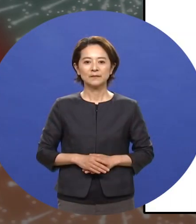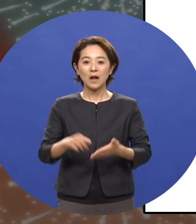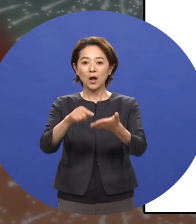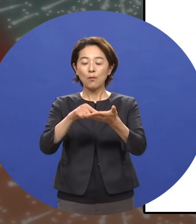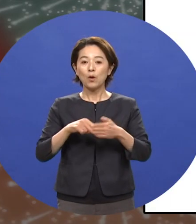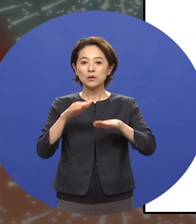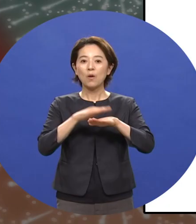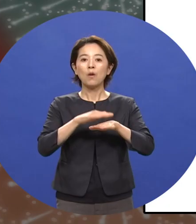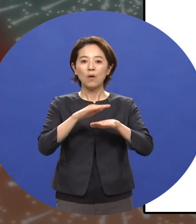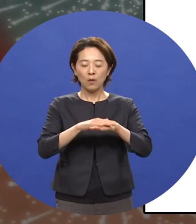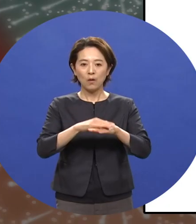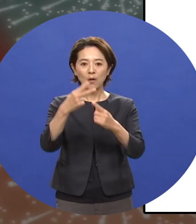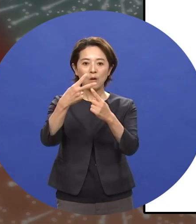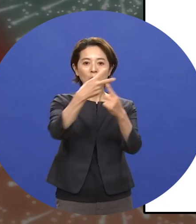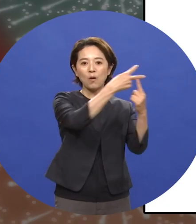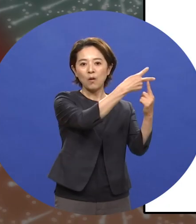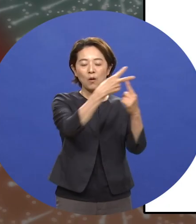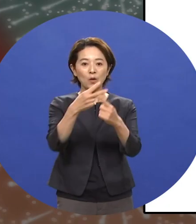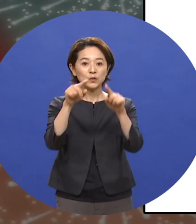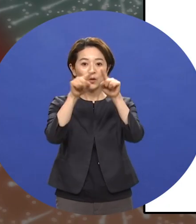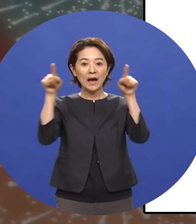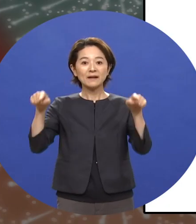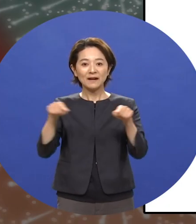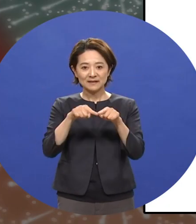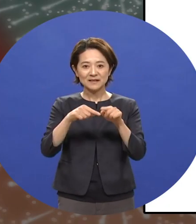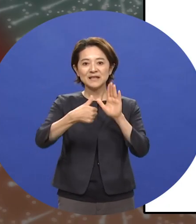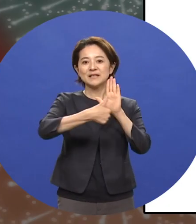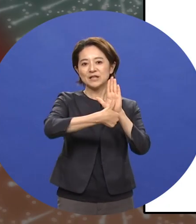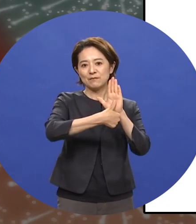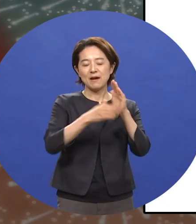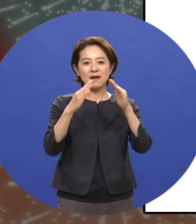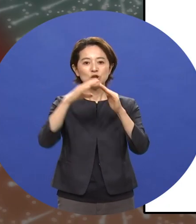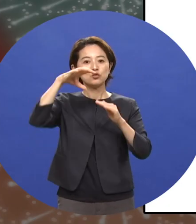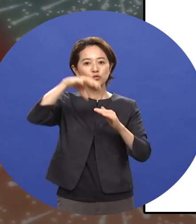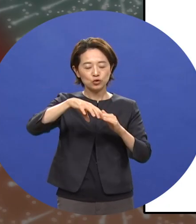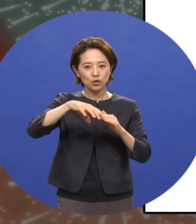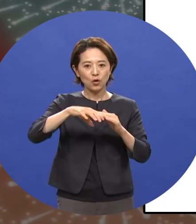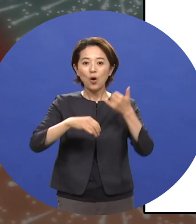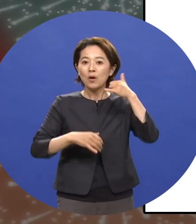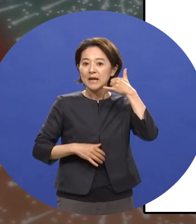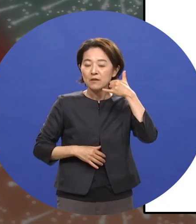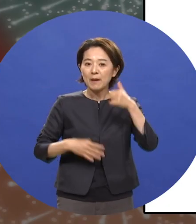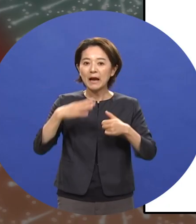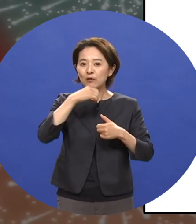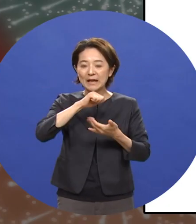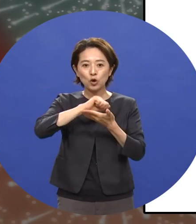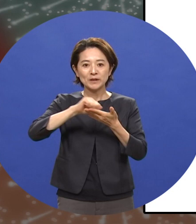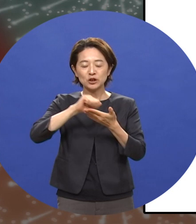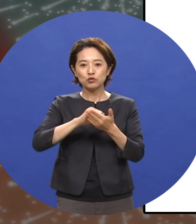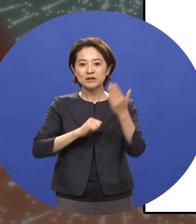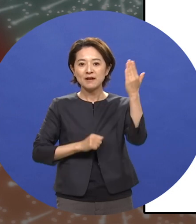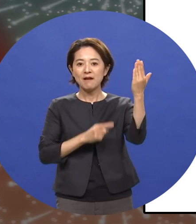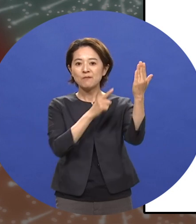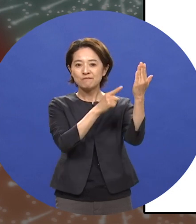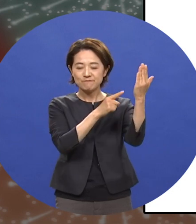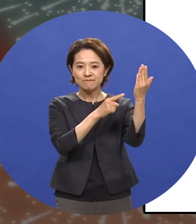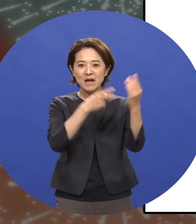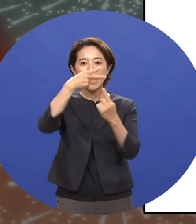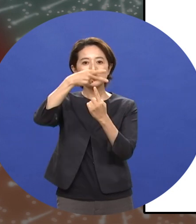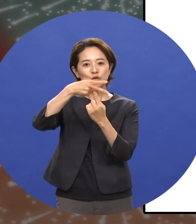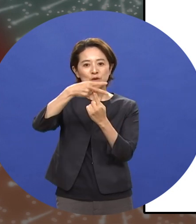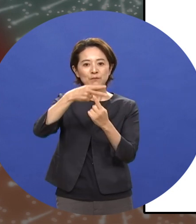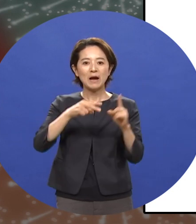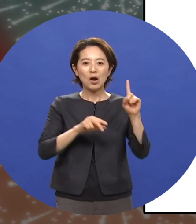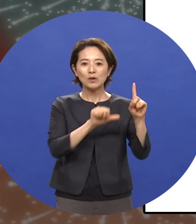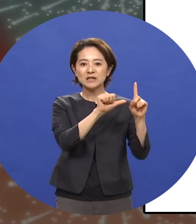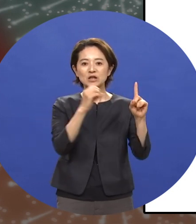申し込みは往復はがきに氏名、住所、電話番号、年齢を記入し、郵便